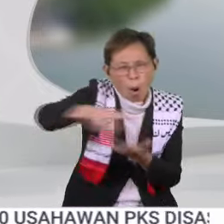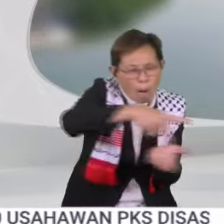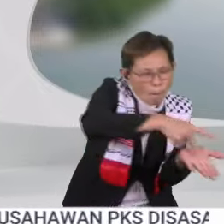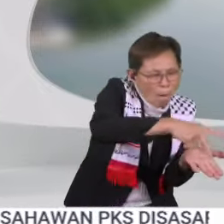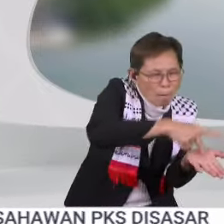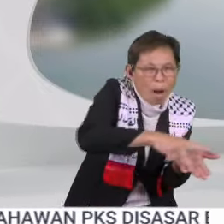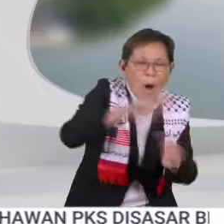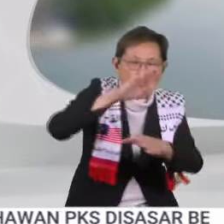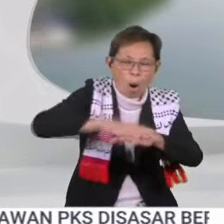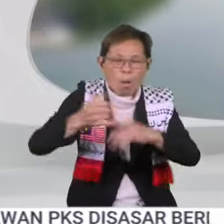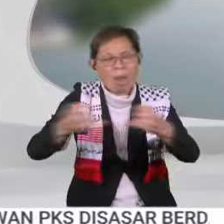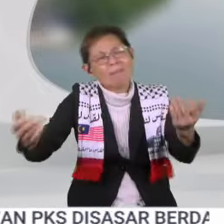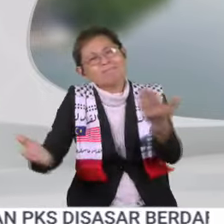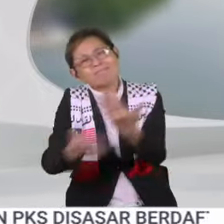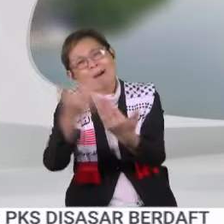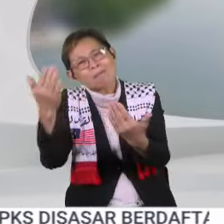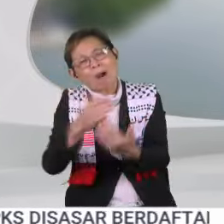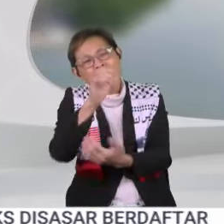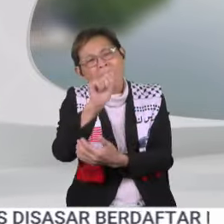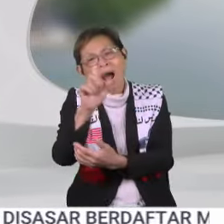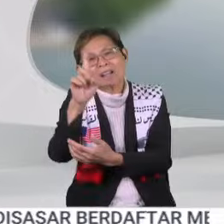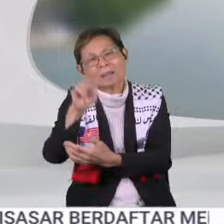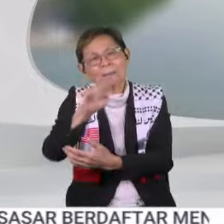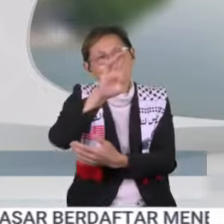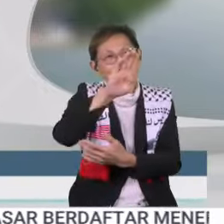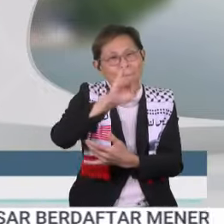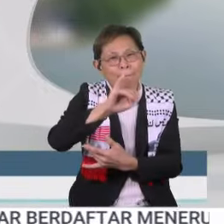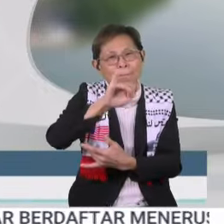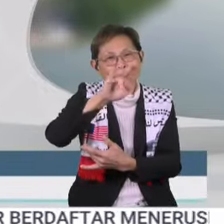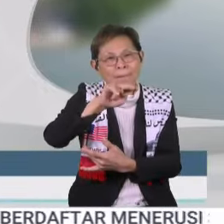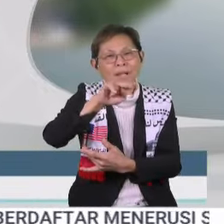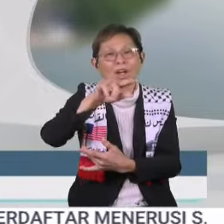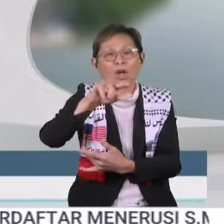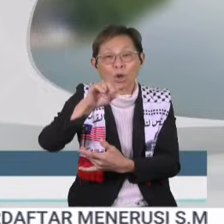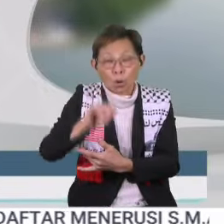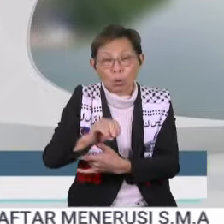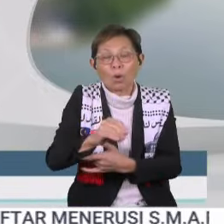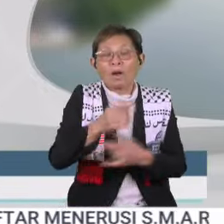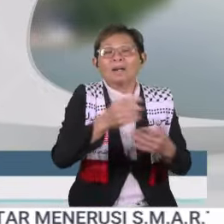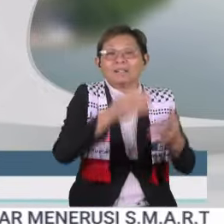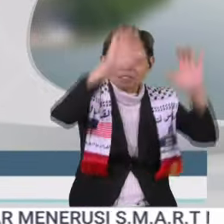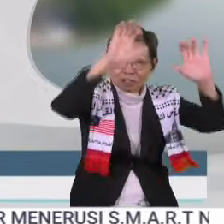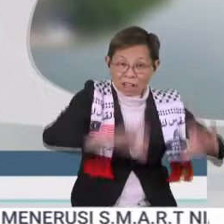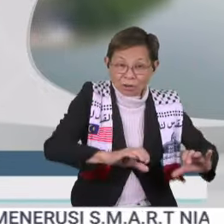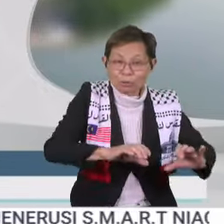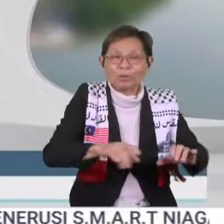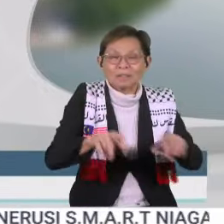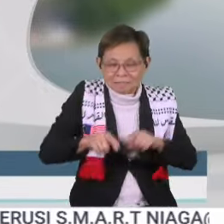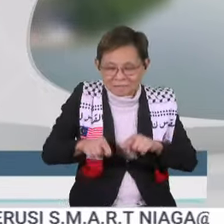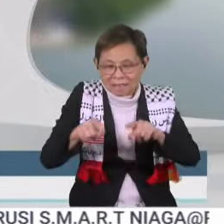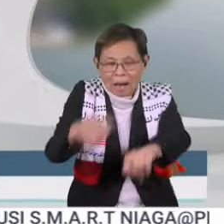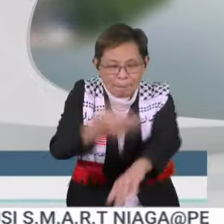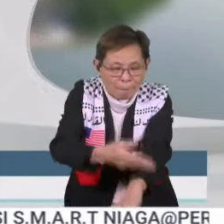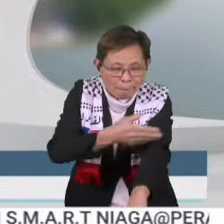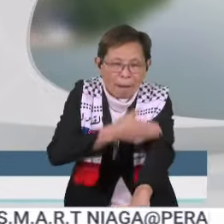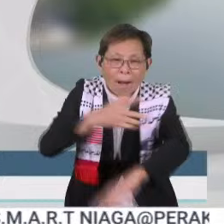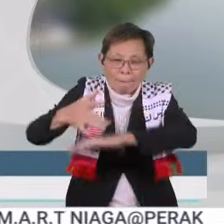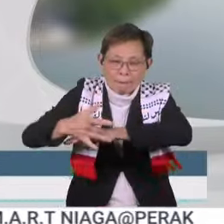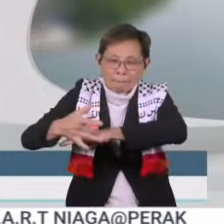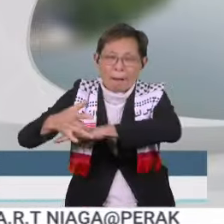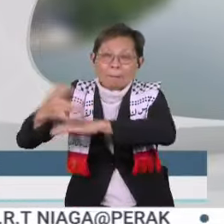pembayaran secara dalam talian. Adun Bingkor Datuk Robert Taufik berkata usaha itu seiring dengan perkembangan teknologi pesat